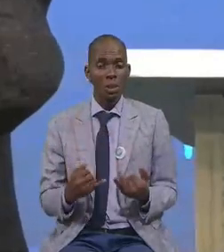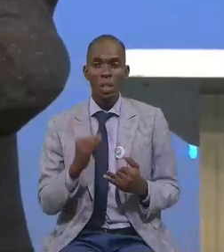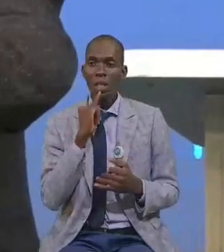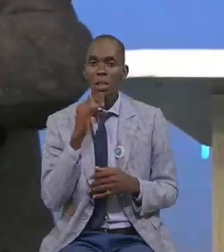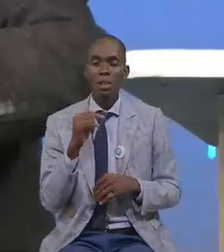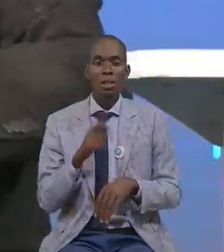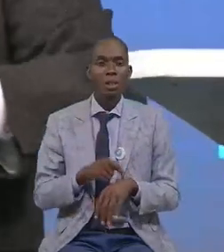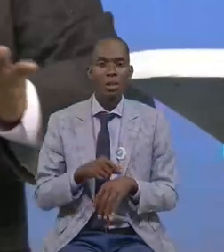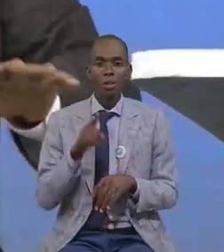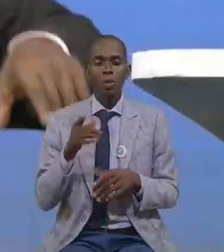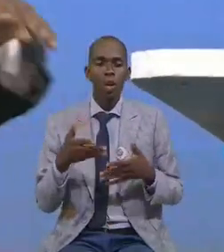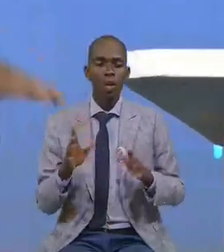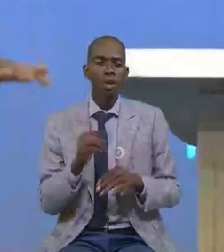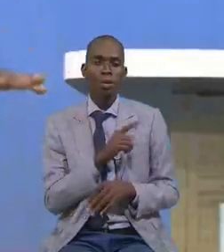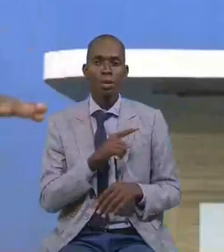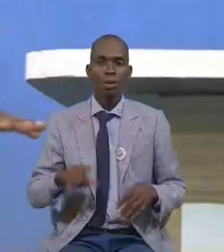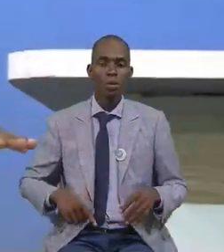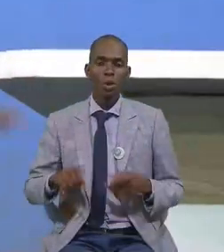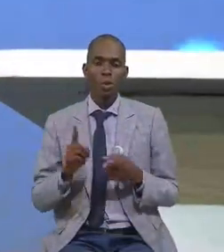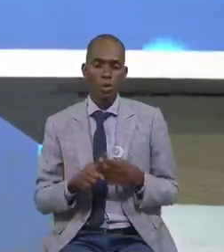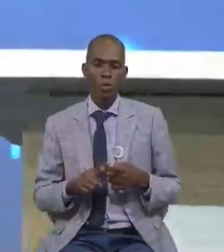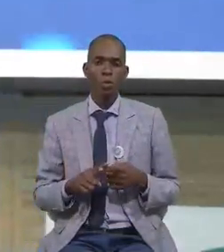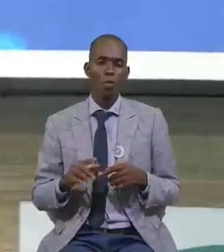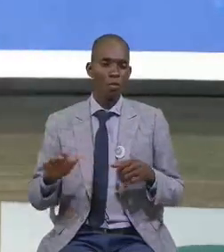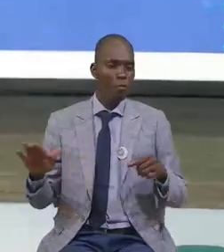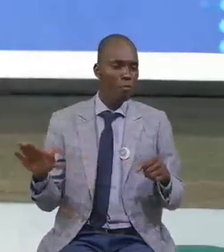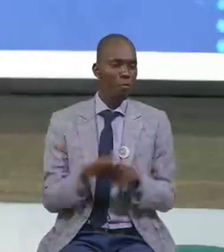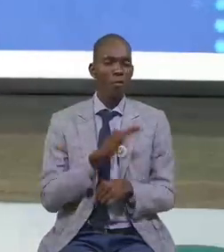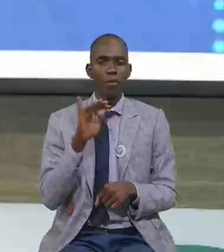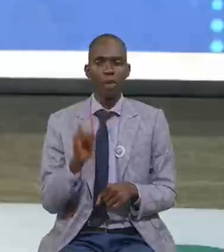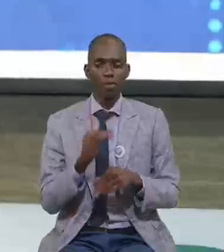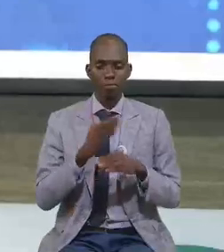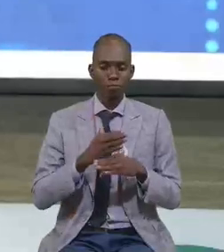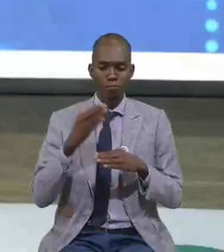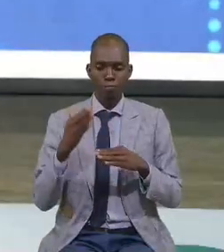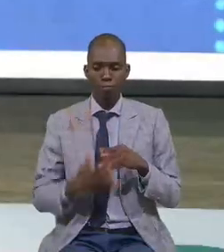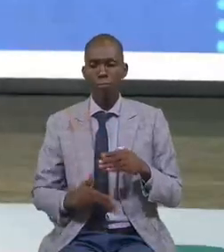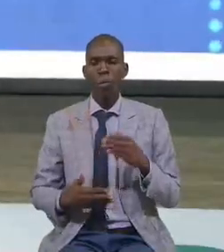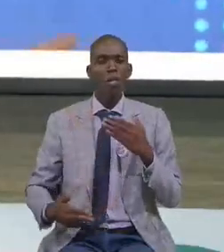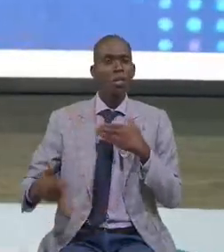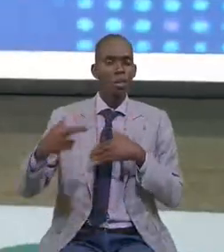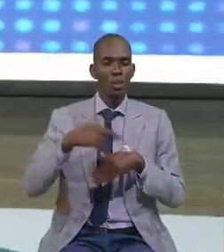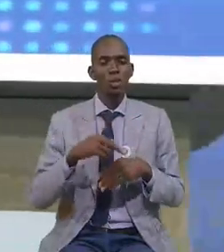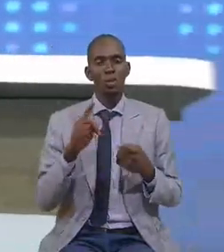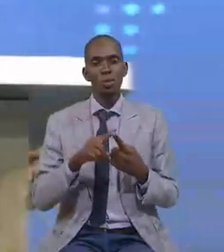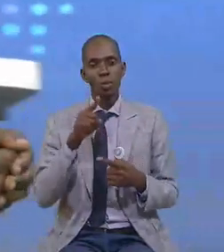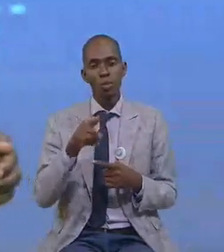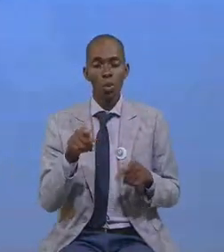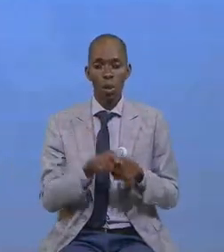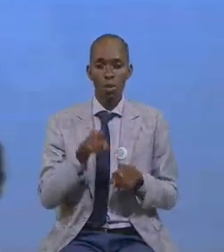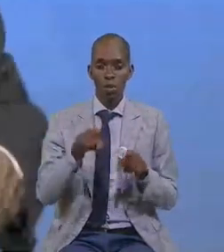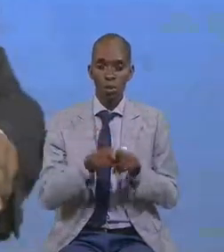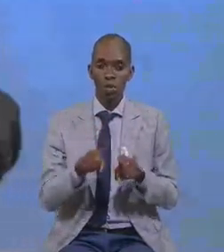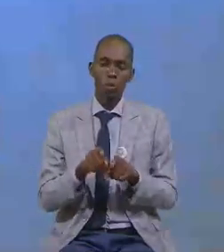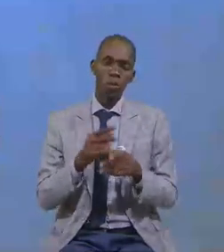moment où vous permettez au Seigneur de de revenir complètement, entièrement à